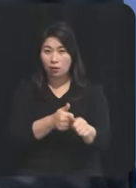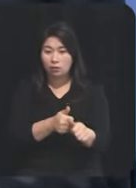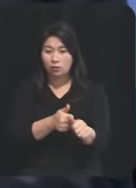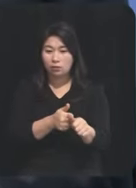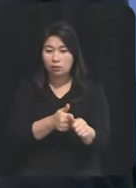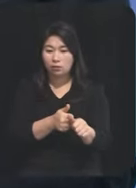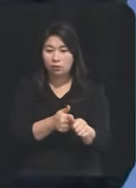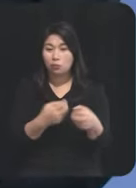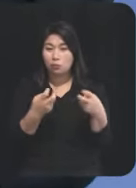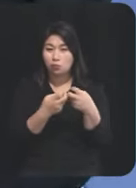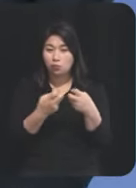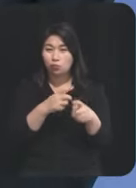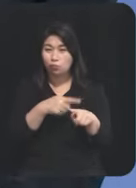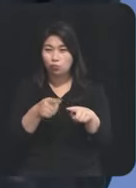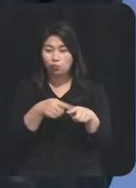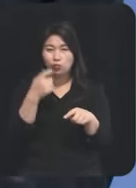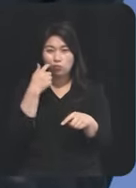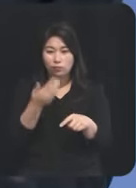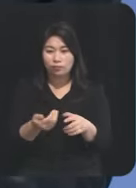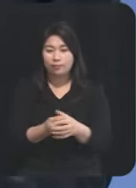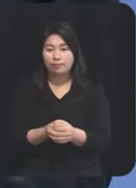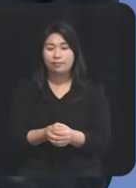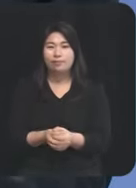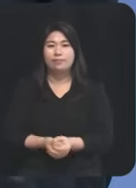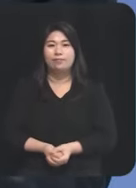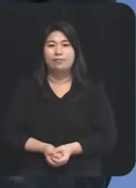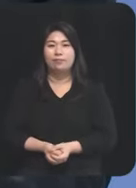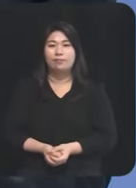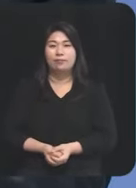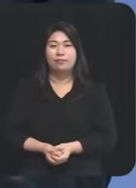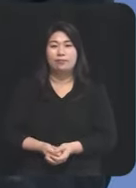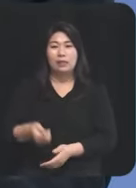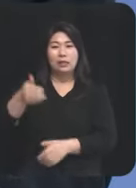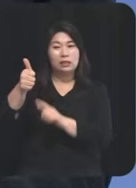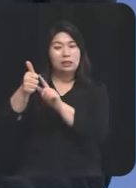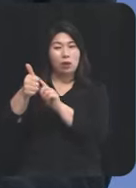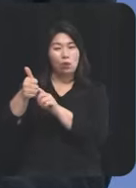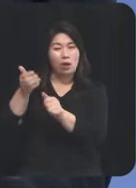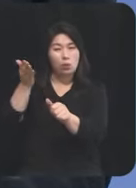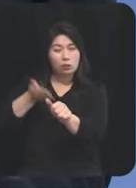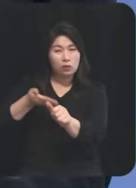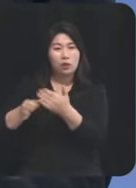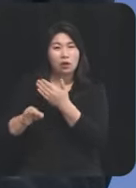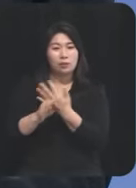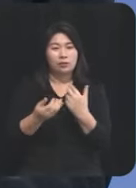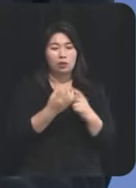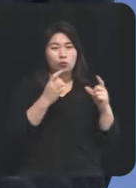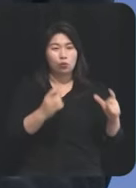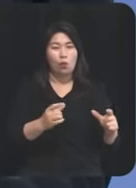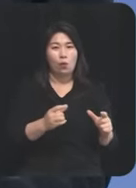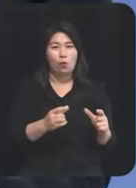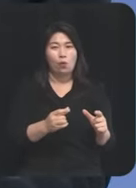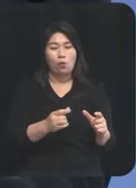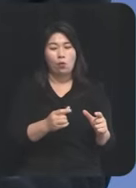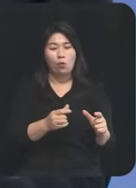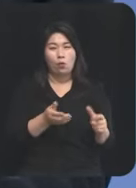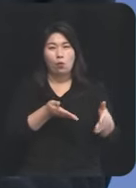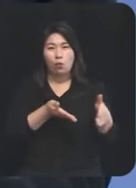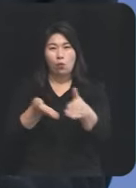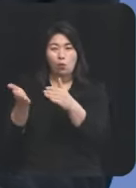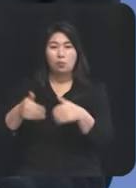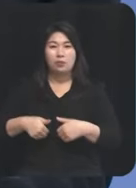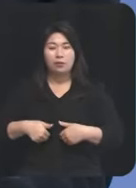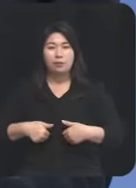어떻게 평가하십니까? 행자부 장관의 요청이 있으려면 제주도의 논리를 행자부에서 받아들여야